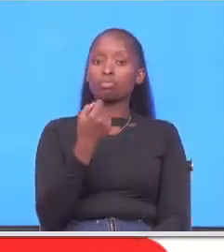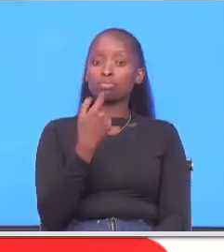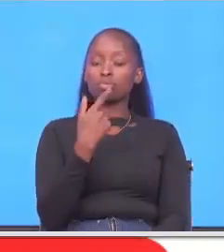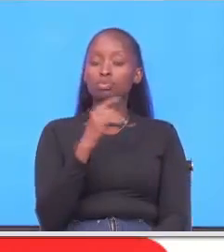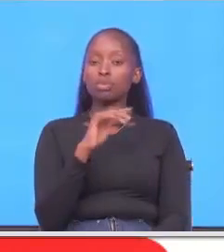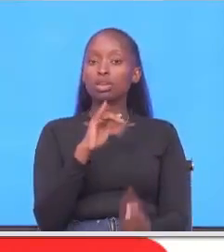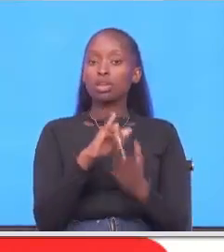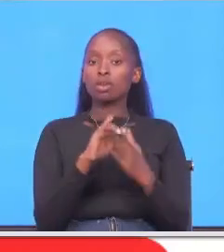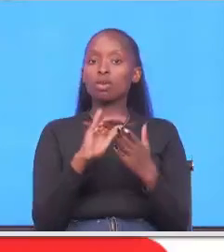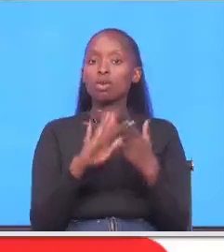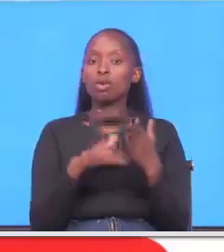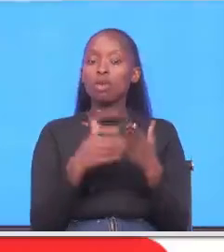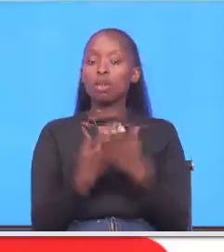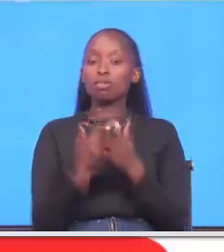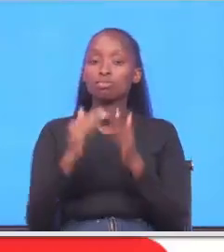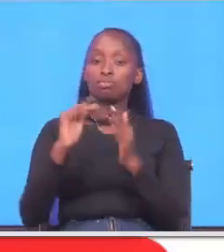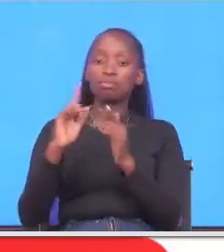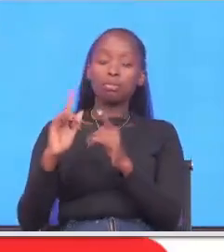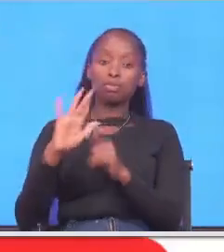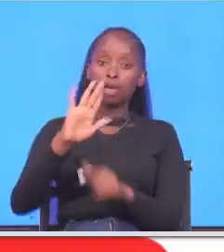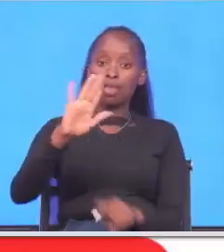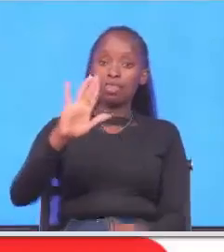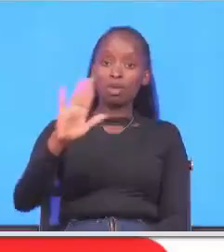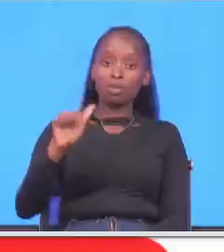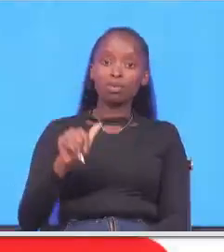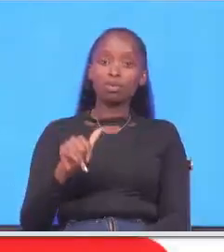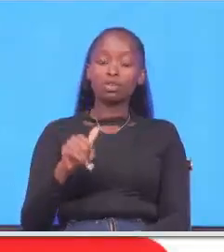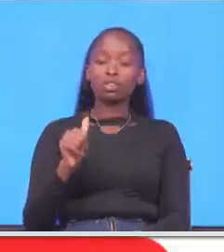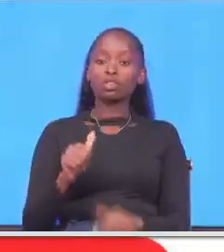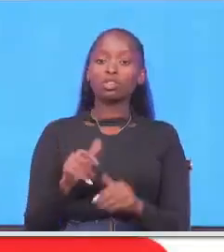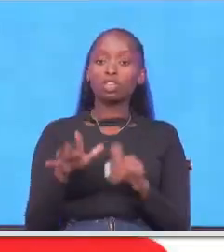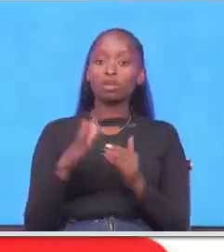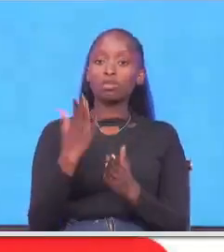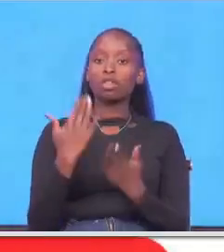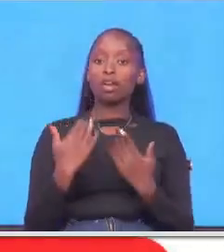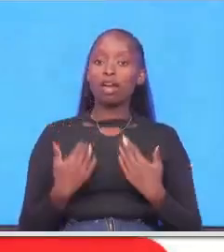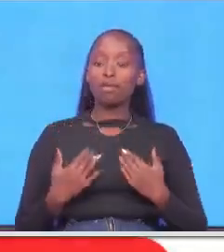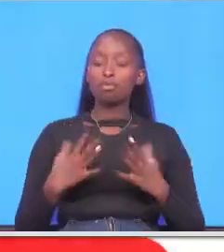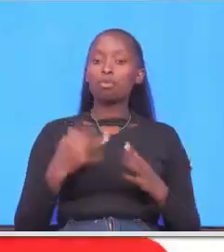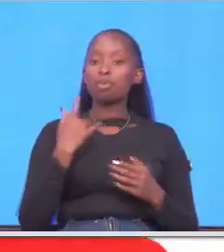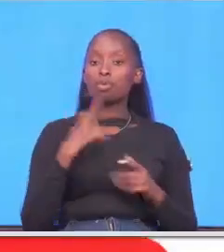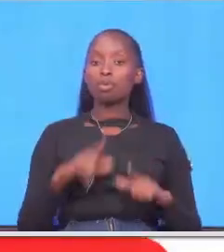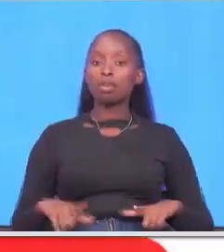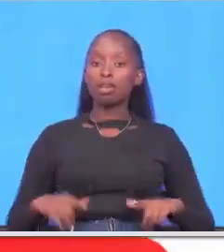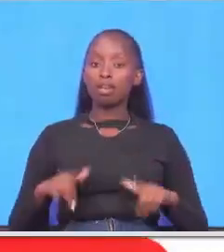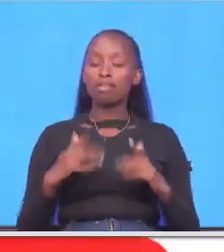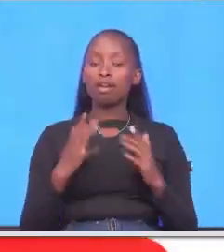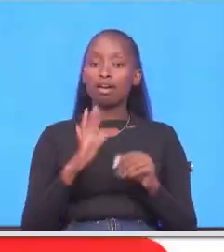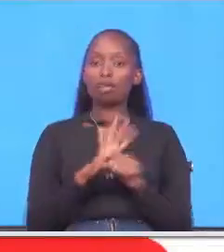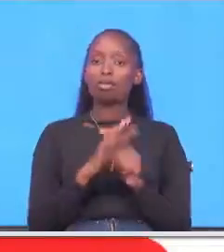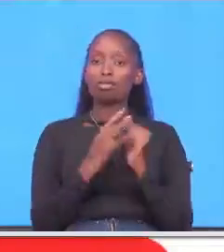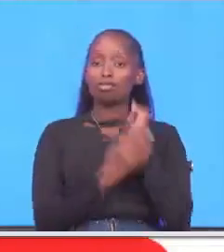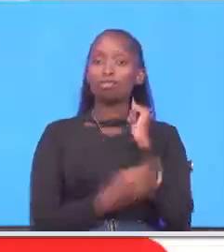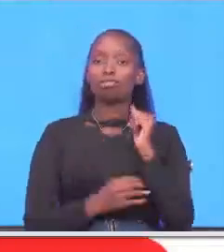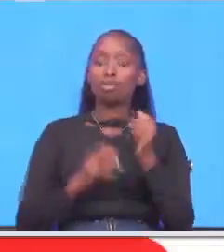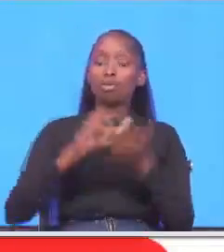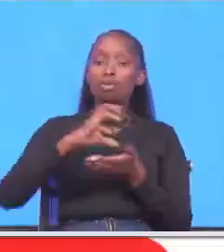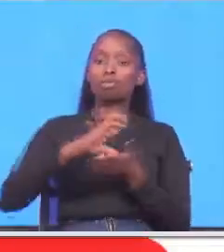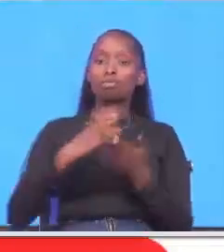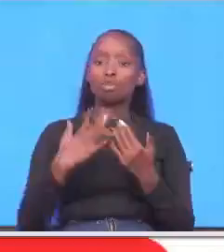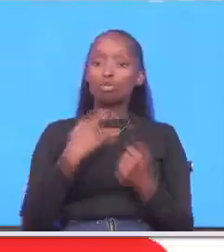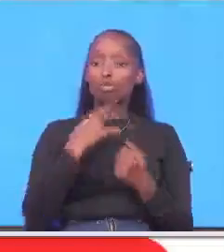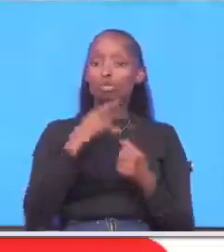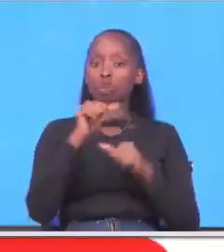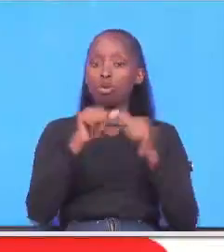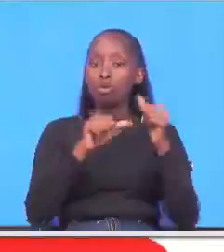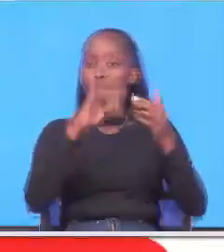camps that have been set up. Watu wanaoishi katika nyanda za chini wameshauriwa kuhamia maeneo ya juu, huku mamlaka ya ardhi ikiripoti kuwa bwawa